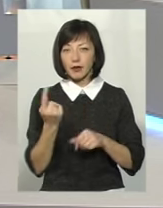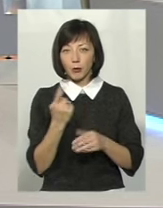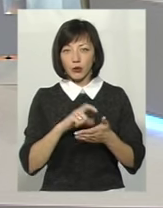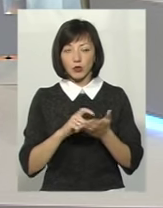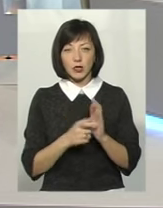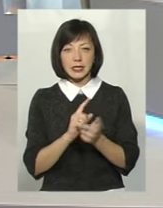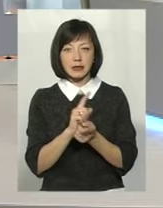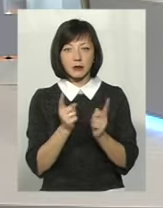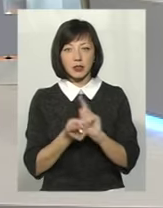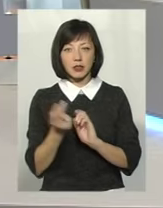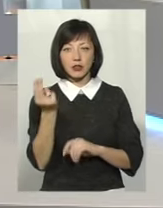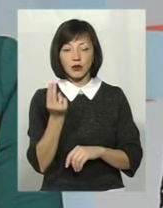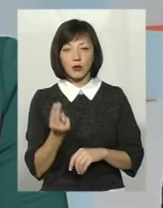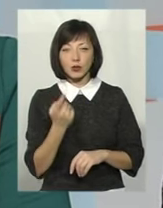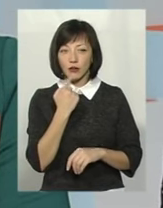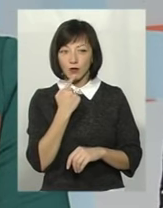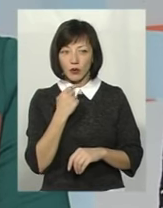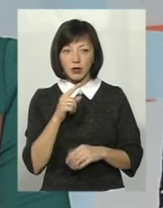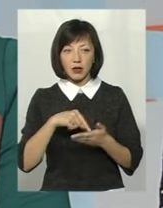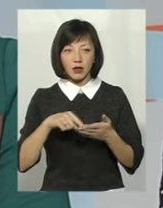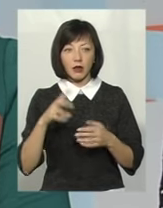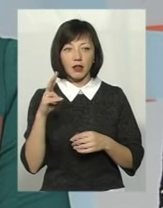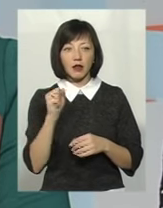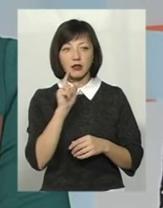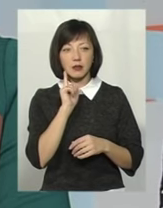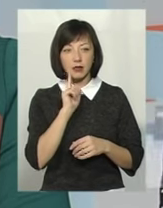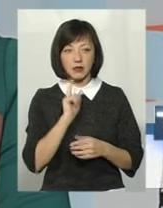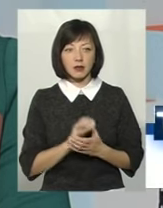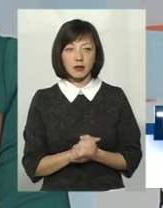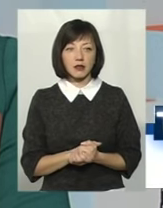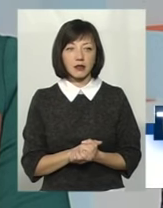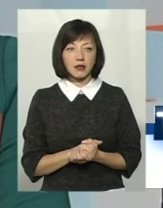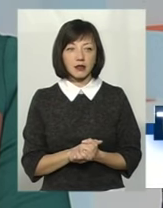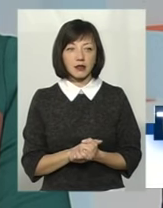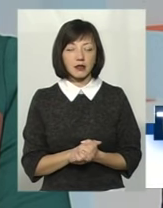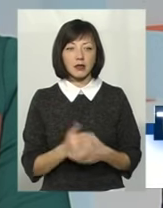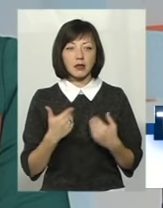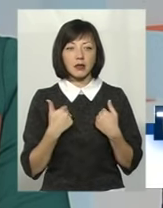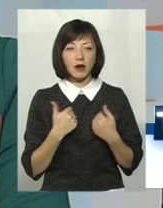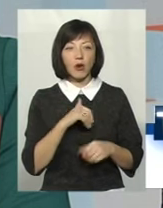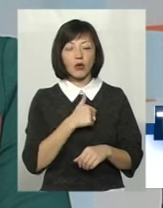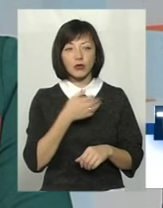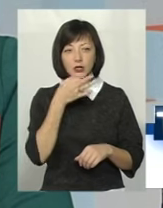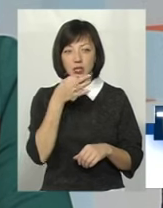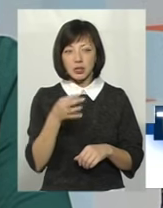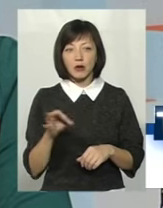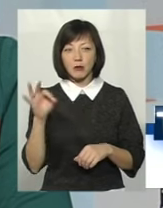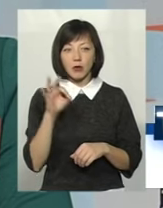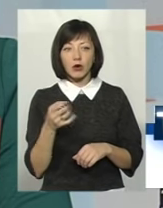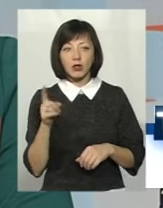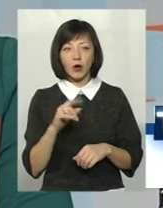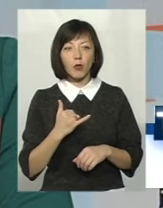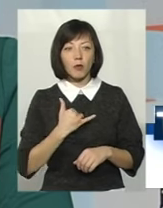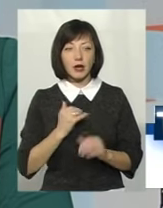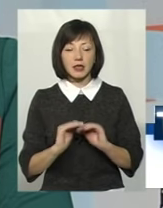змінили червоний колір пасти на зелений. Я хочу сказати про те, що, наприклад, у